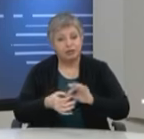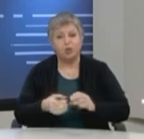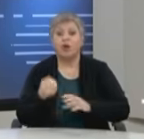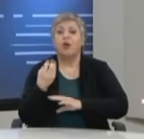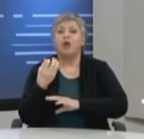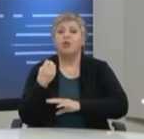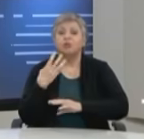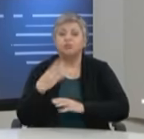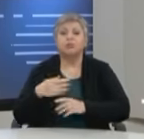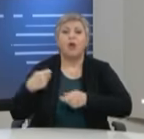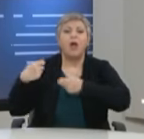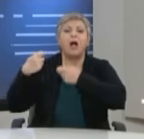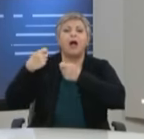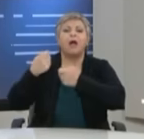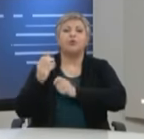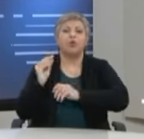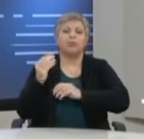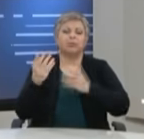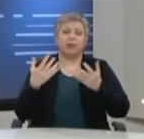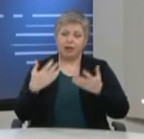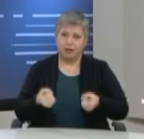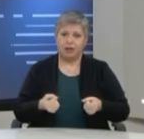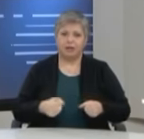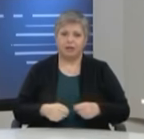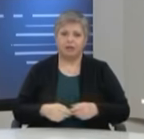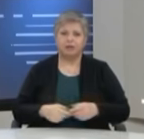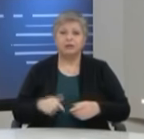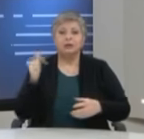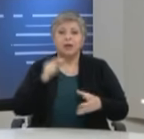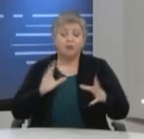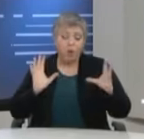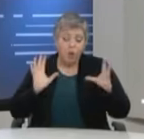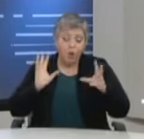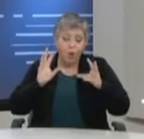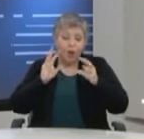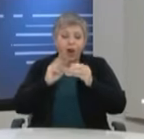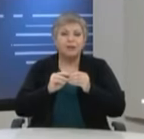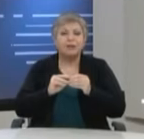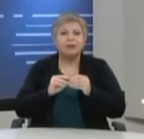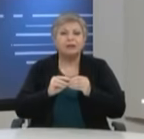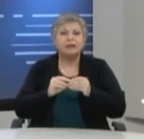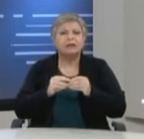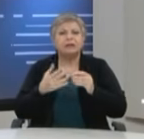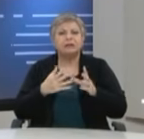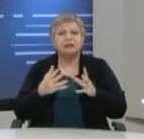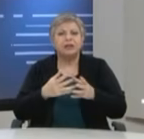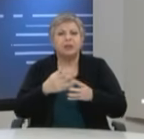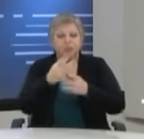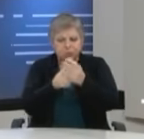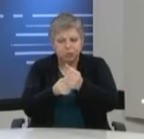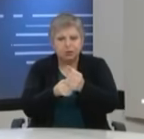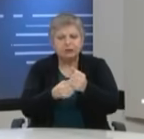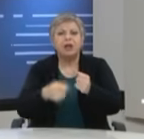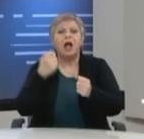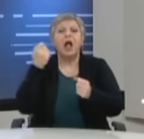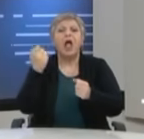κληρονομιά. Όλα αυτά όμως συνιστούν τον ορισμό της εθνικής ταυτότητας. Πιο καθαρός ορισμός έθνους